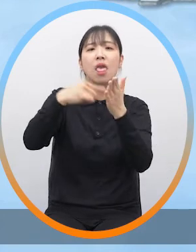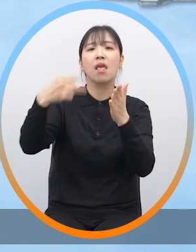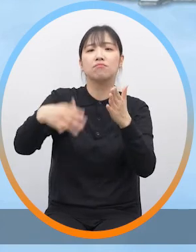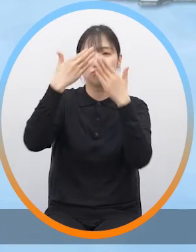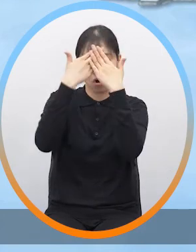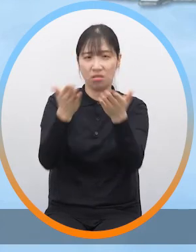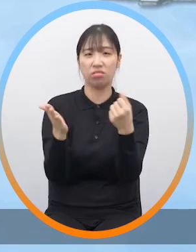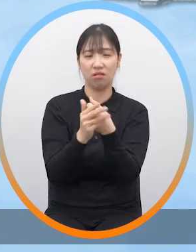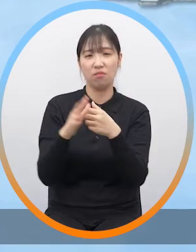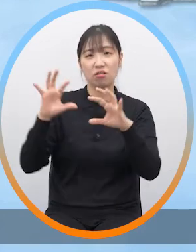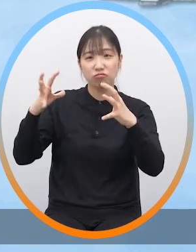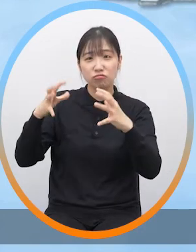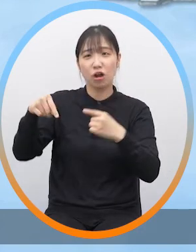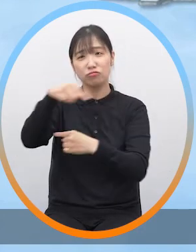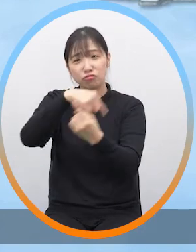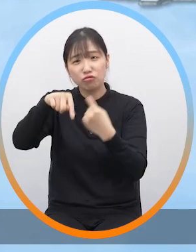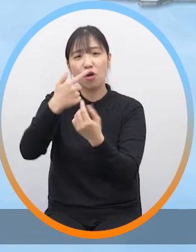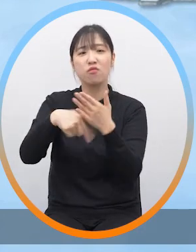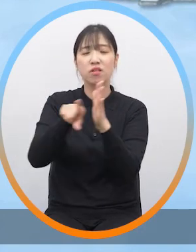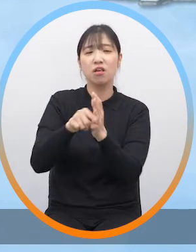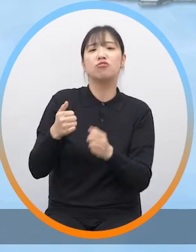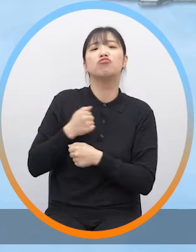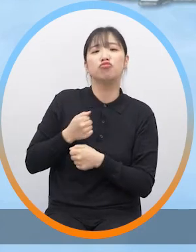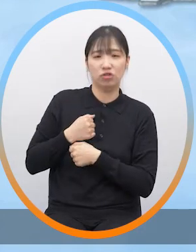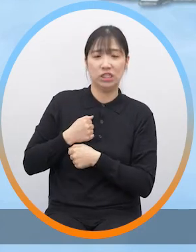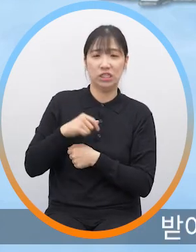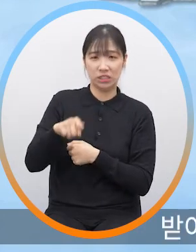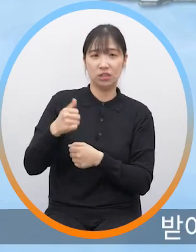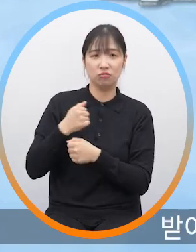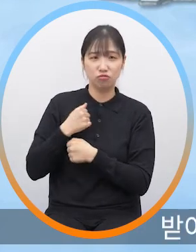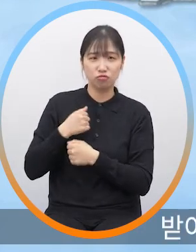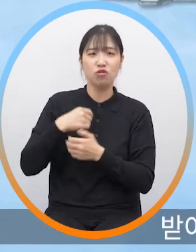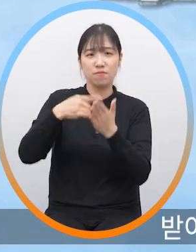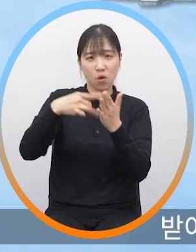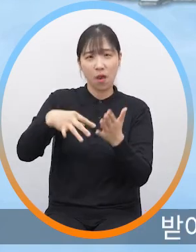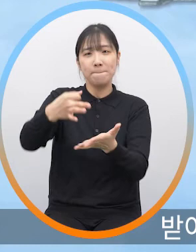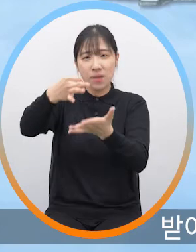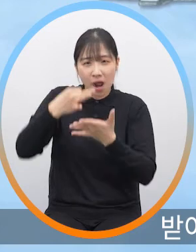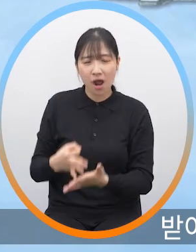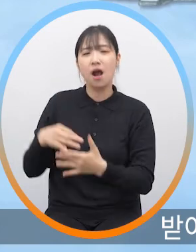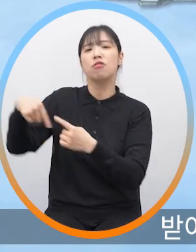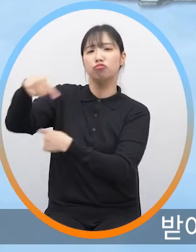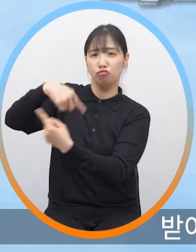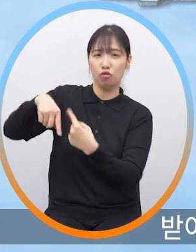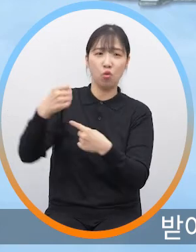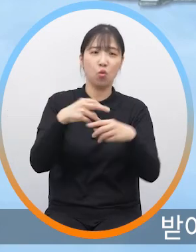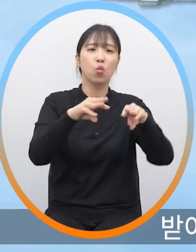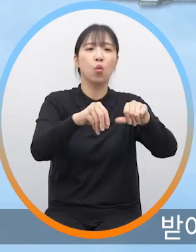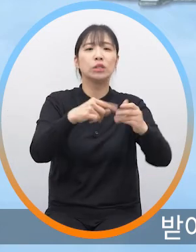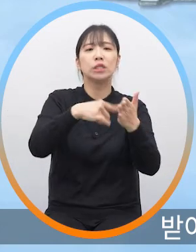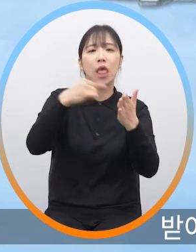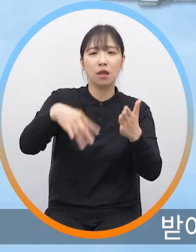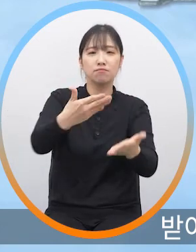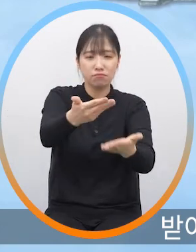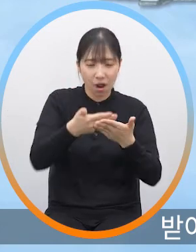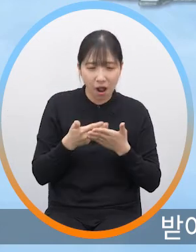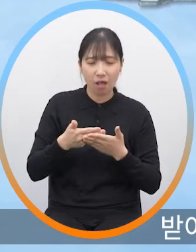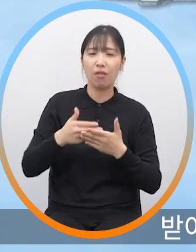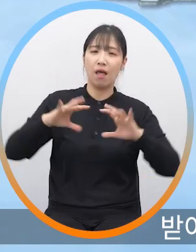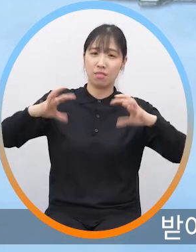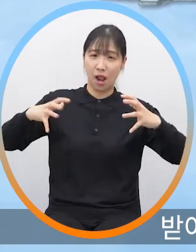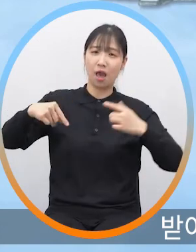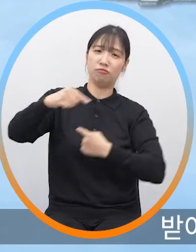보니까 국가가 운영되려면 군인들에게 군포를 받아서 군대를 운영해야 되고, 토지에서 세금을